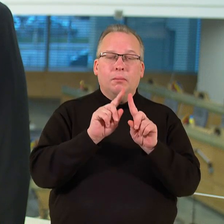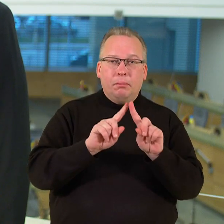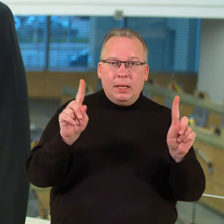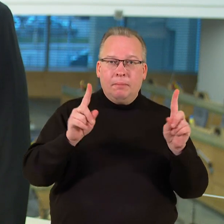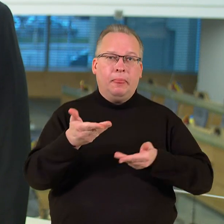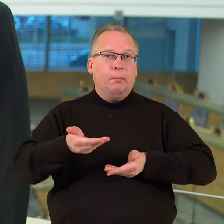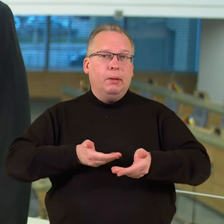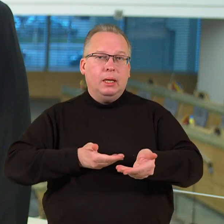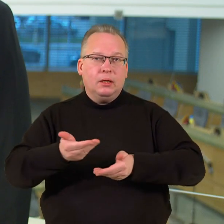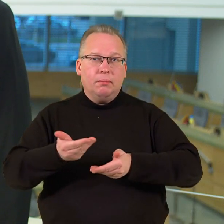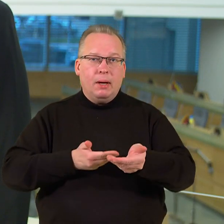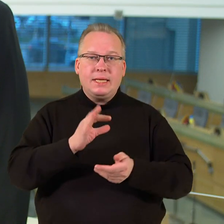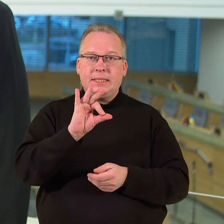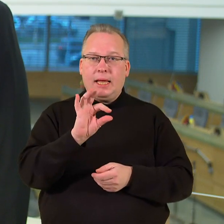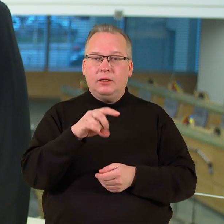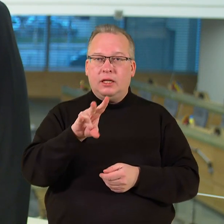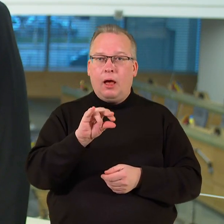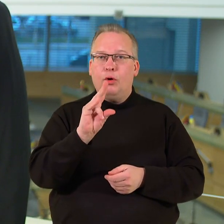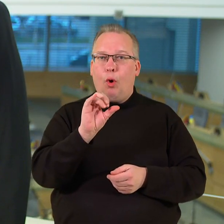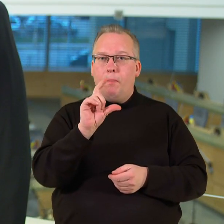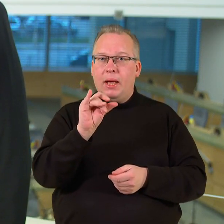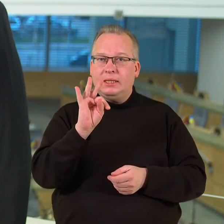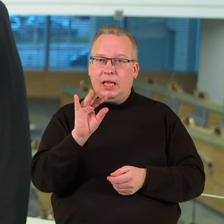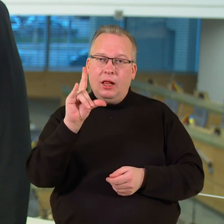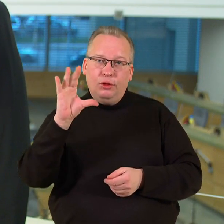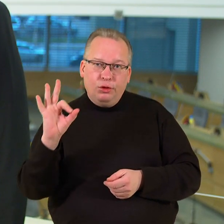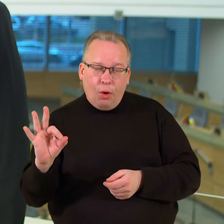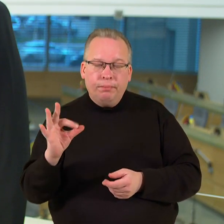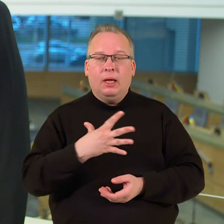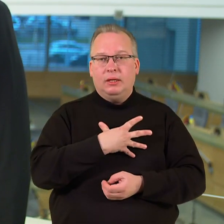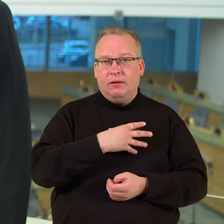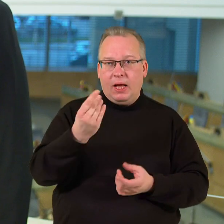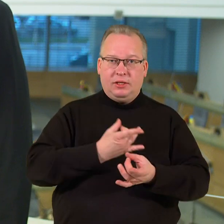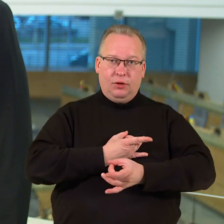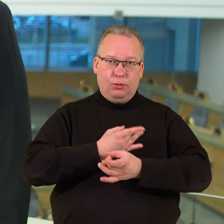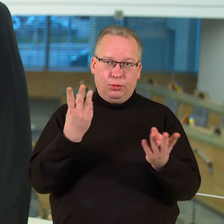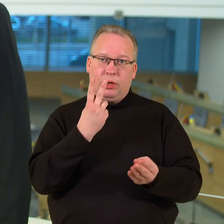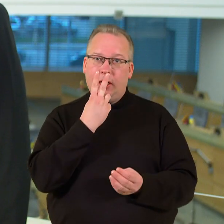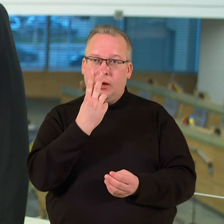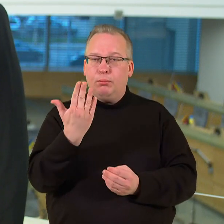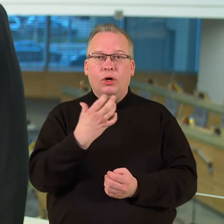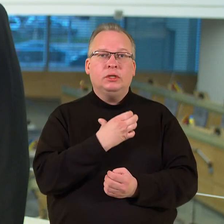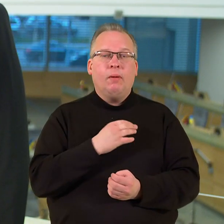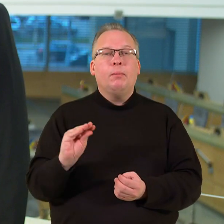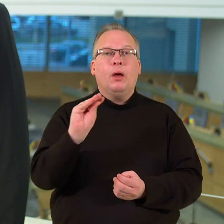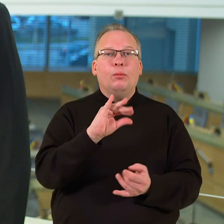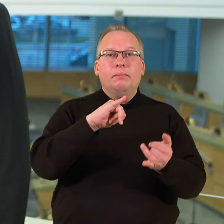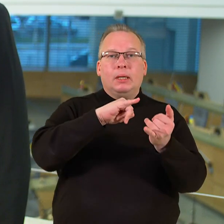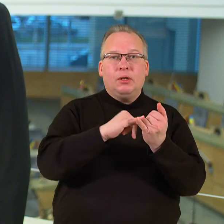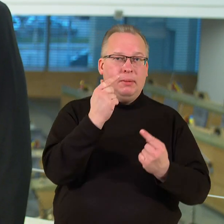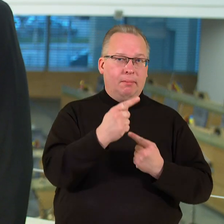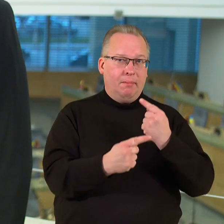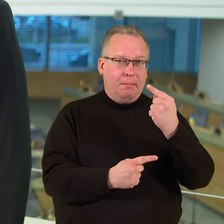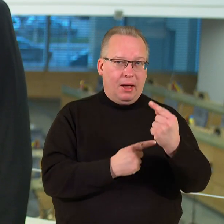piligrimystės į Santiago de Compostela kultūrinį ir dvasinį reiškinį. Jo svarba Europos istoriniam